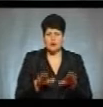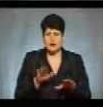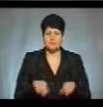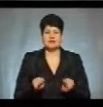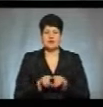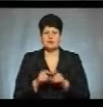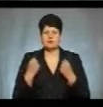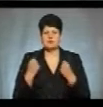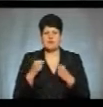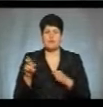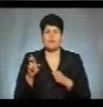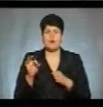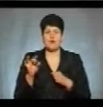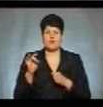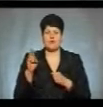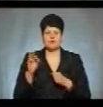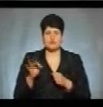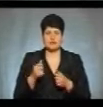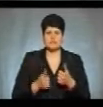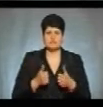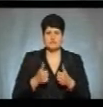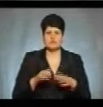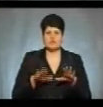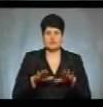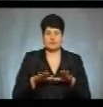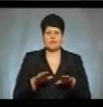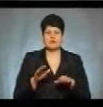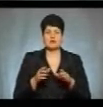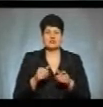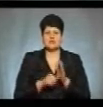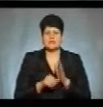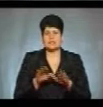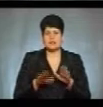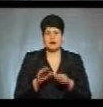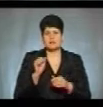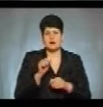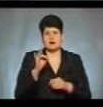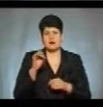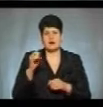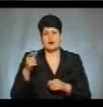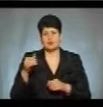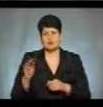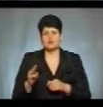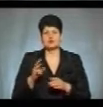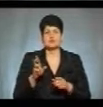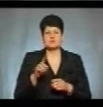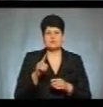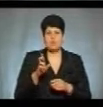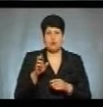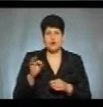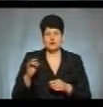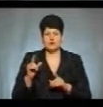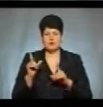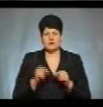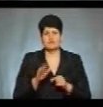Також спортсмен з Борщова, який змагався у ваговій категорії 60 кілограмів, Андрій Регуш. З Борщова на чемпіонат України поїдуть